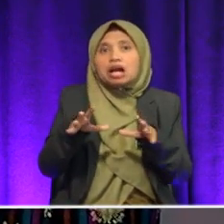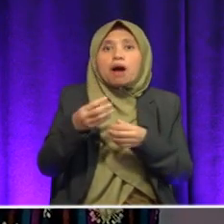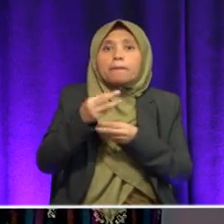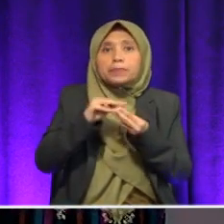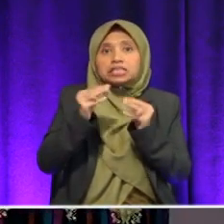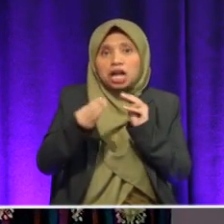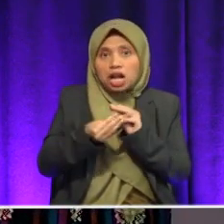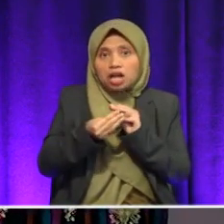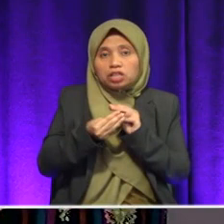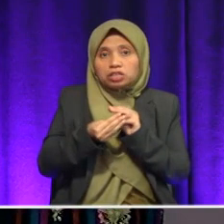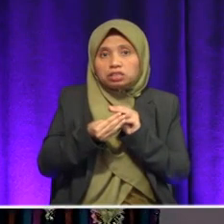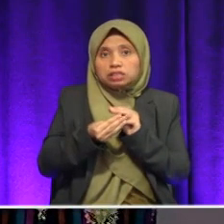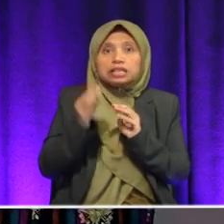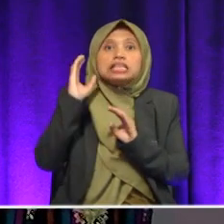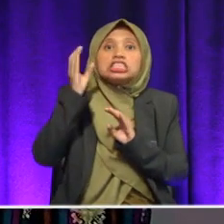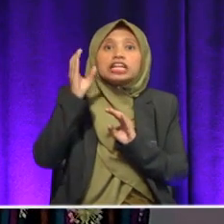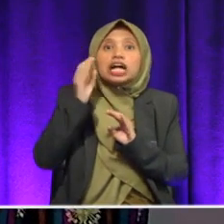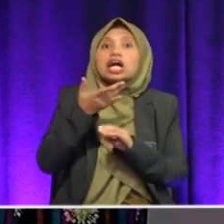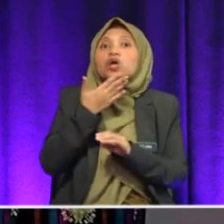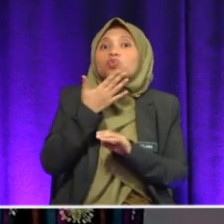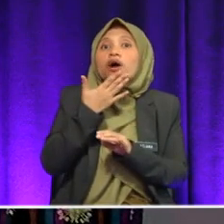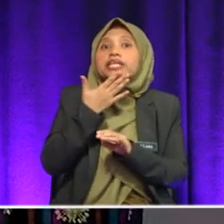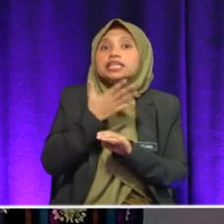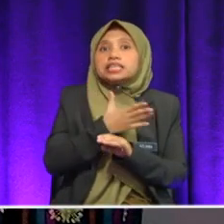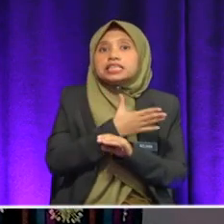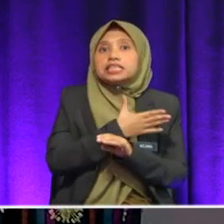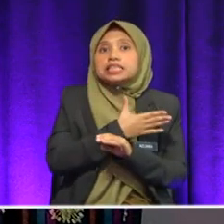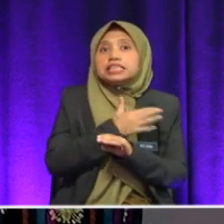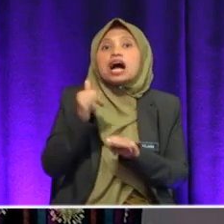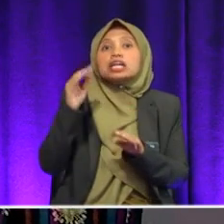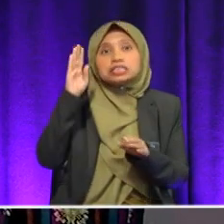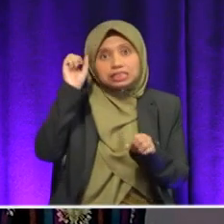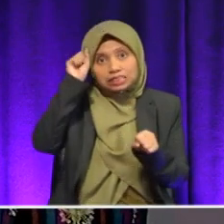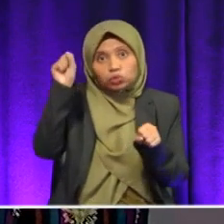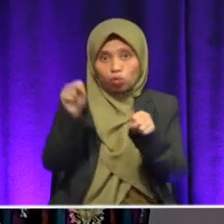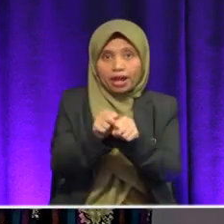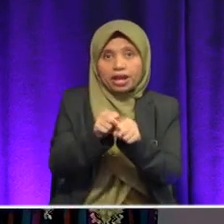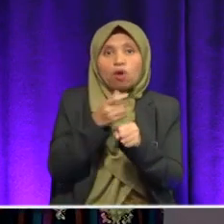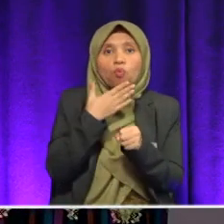dan juga corak yang sesuai dengan bentuk badan gempa sebab